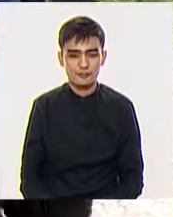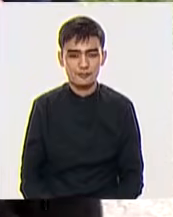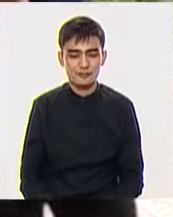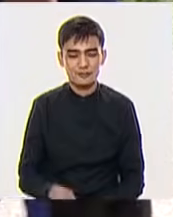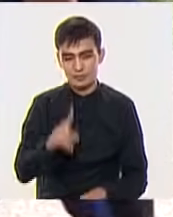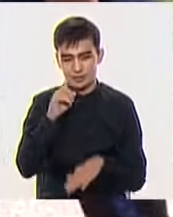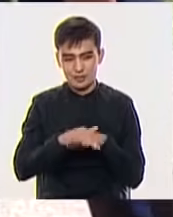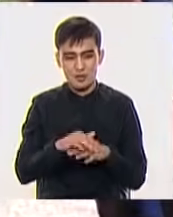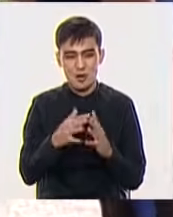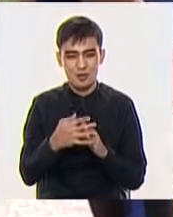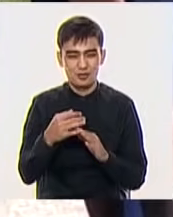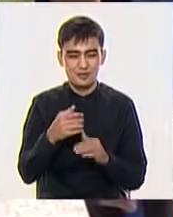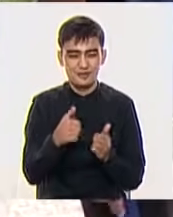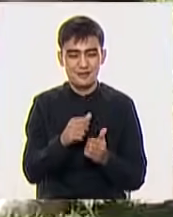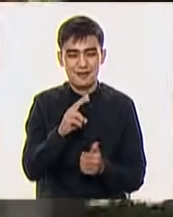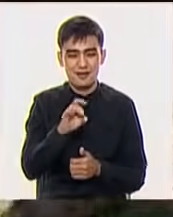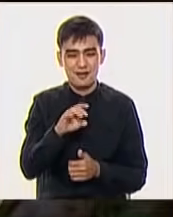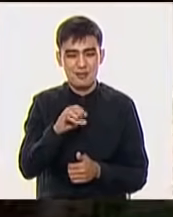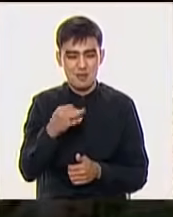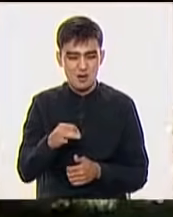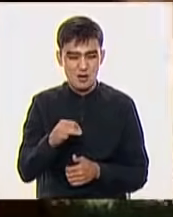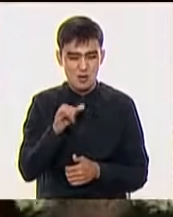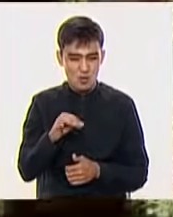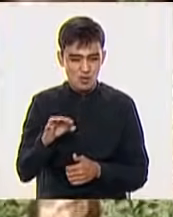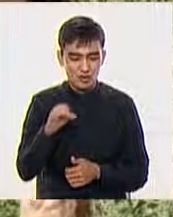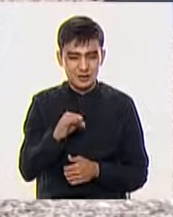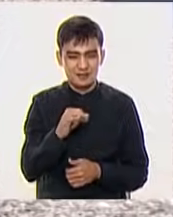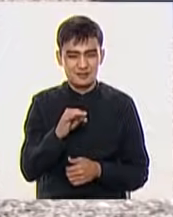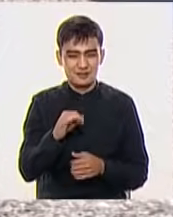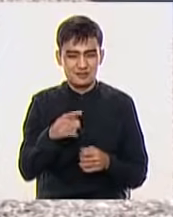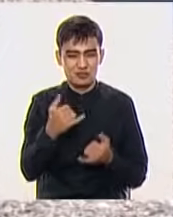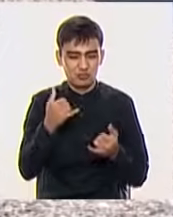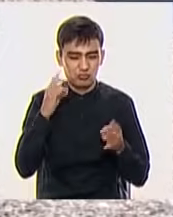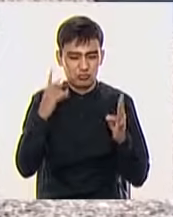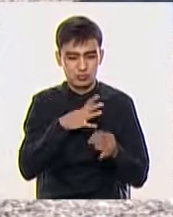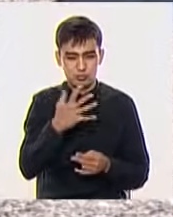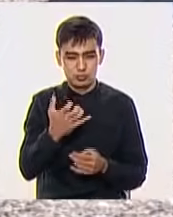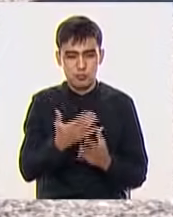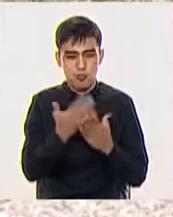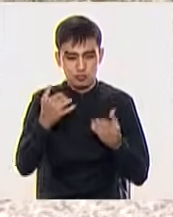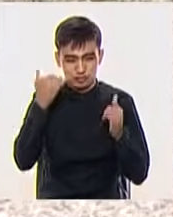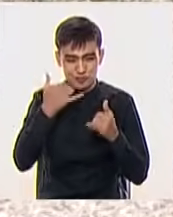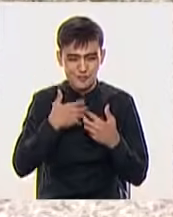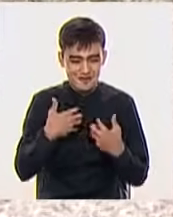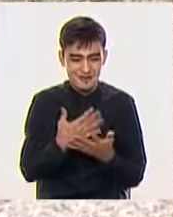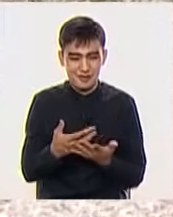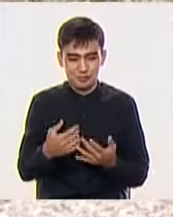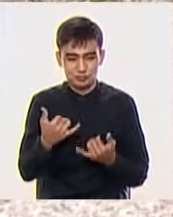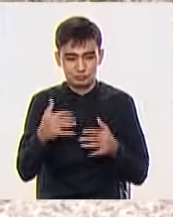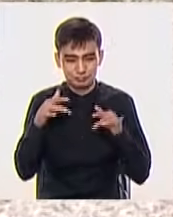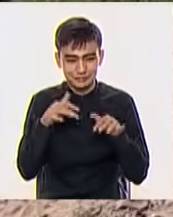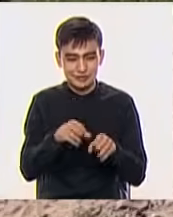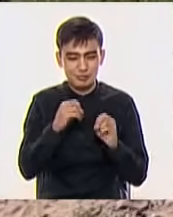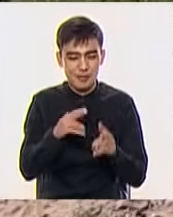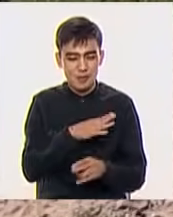У акимата сельского округа Карабау Кызыгурского района сегодня очень шумно. Более 500 голов скота сюда пригнали на выпас.